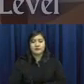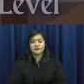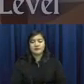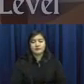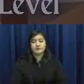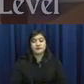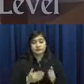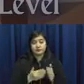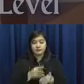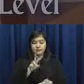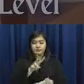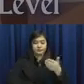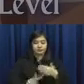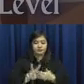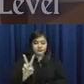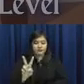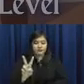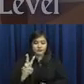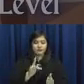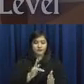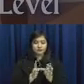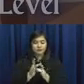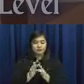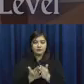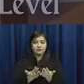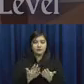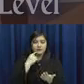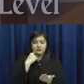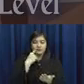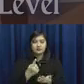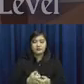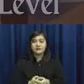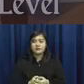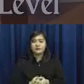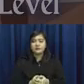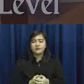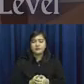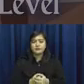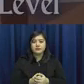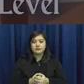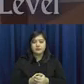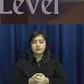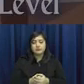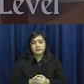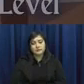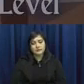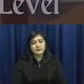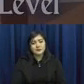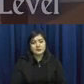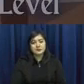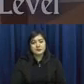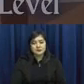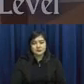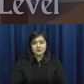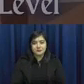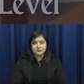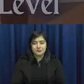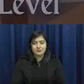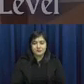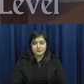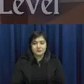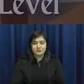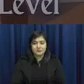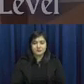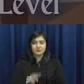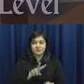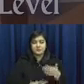nyo sa verse number 2. Ito si Rudy, nakakatuwa ito. Himay lang natin ulit. Babalikan come natin on, ulit on, ito. Brother. Akalain nyo sa